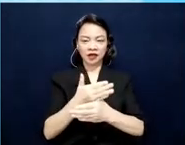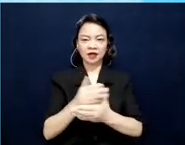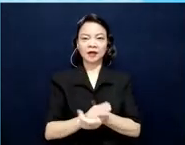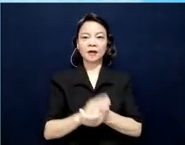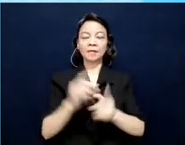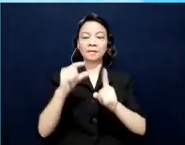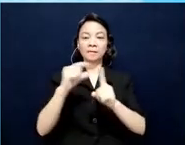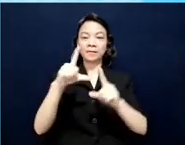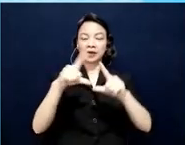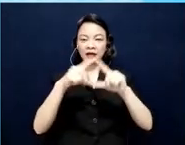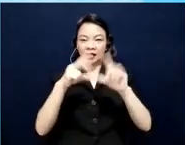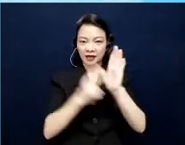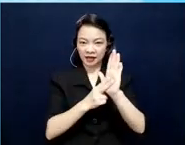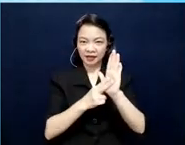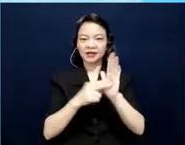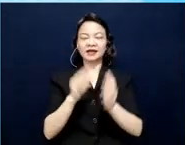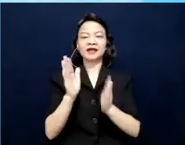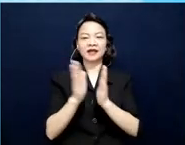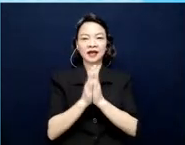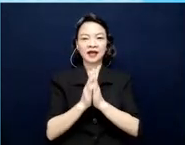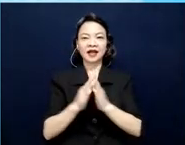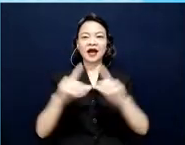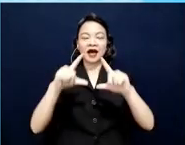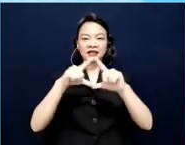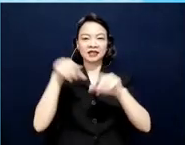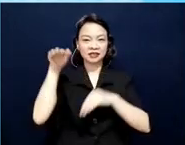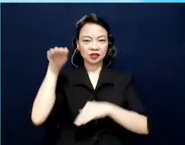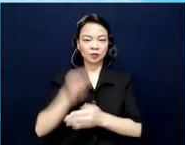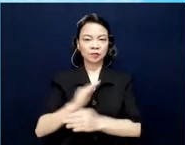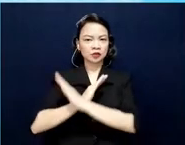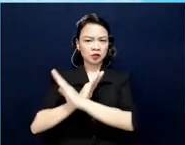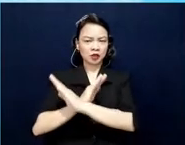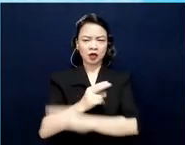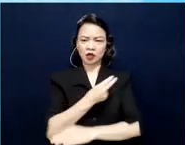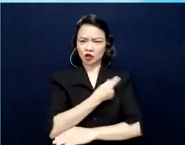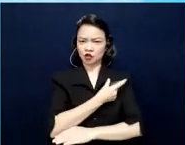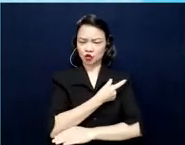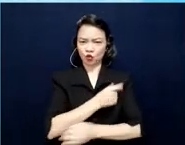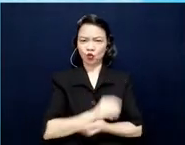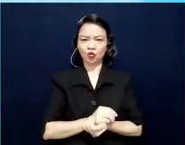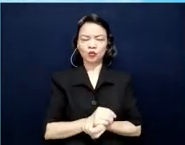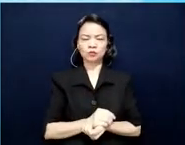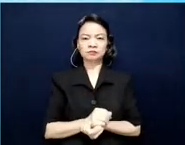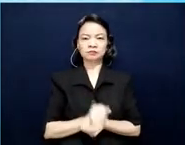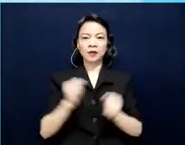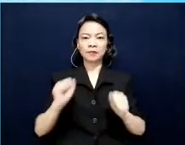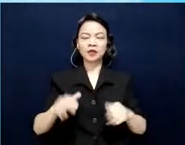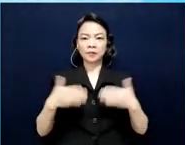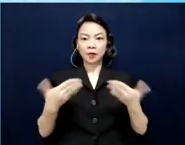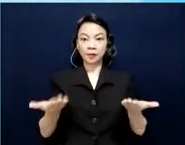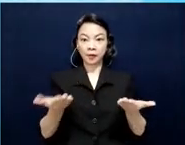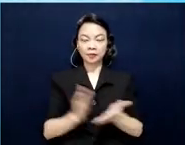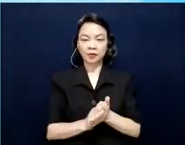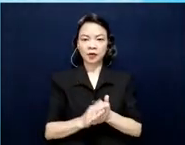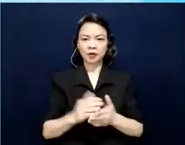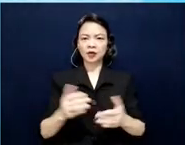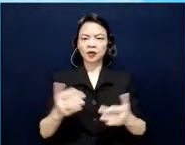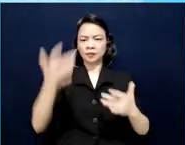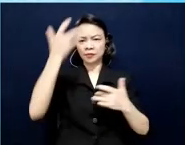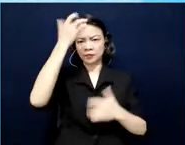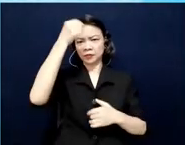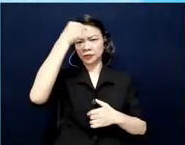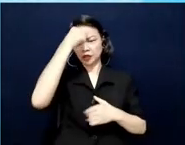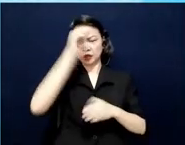fokus pada pencegahan faktor-faktor resiko yang menyebabkan penyakit tidak menular yang paling umum di kalangan